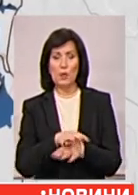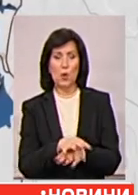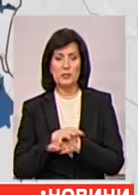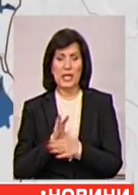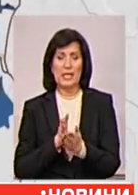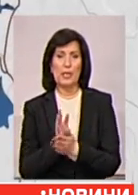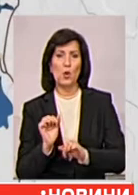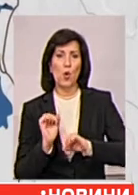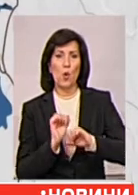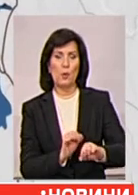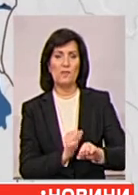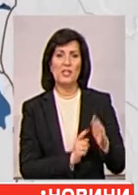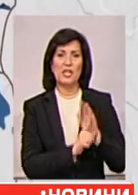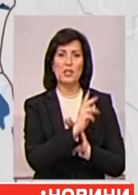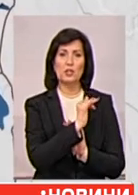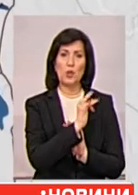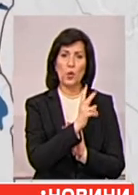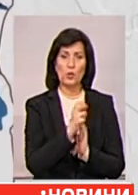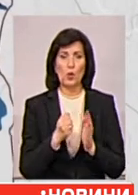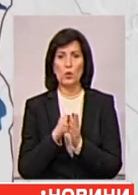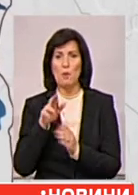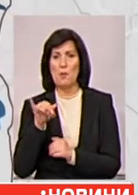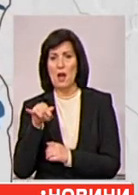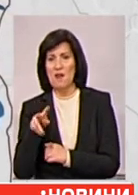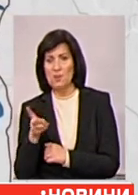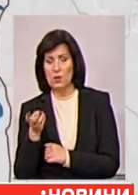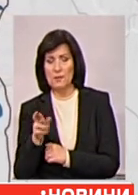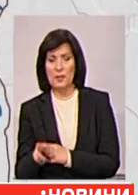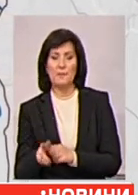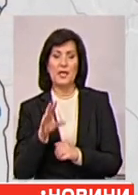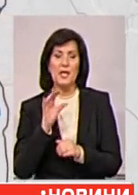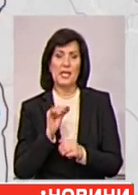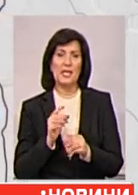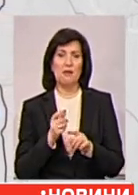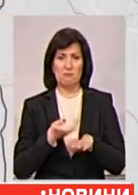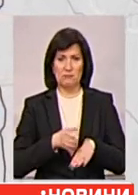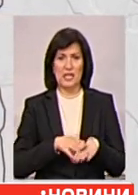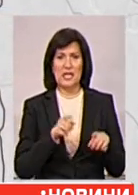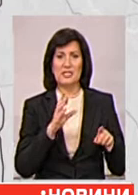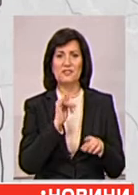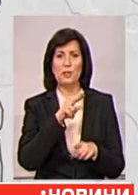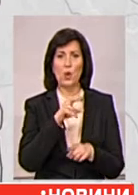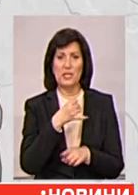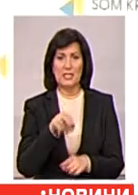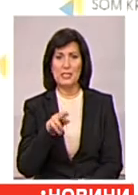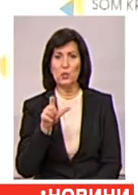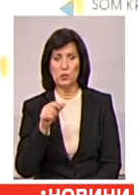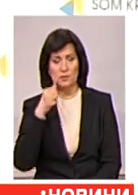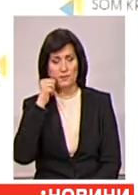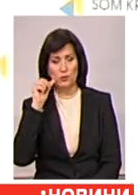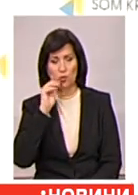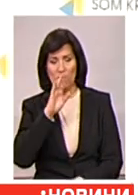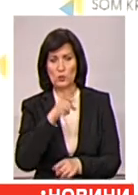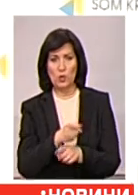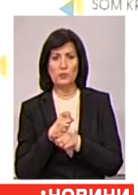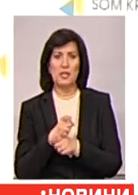лінію оборони від Широкиного до Павлополя, а найвищий градус протистояння – на Світлодарській дузі. Там вчора ворожі